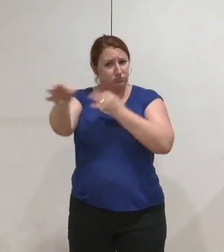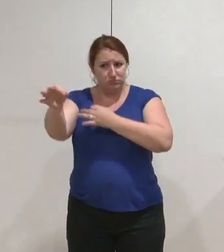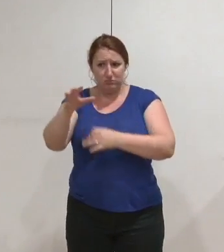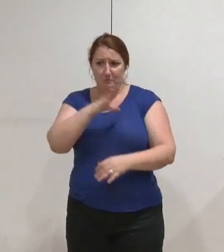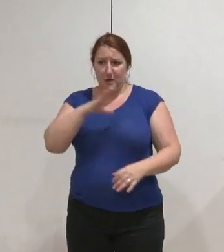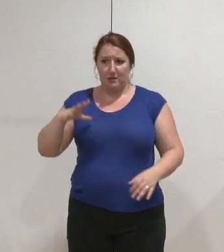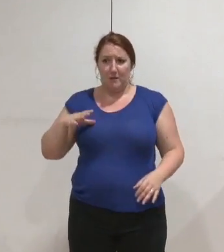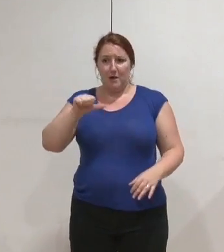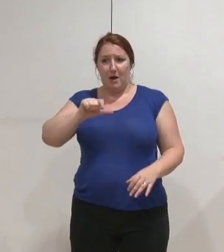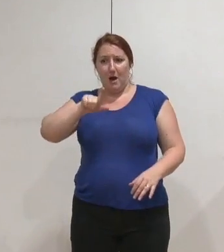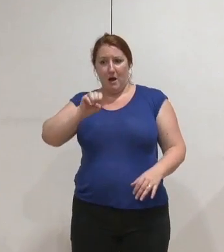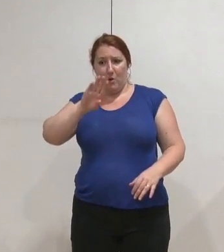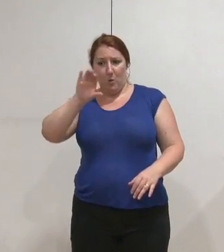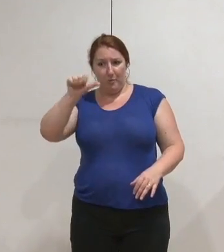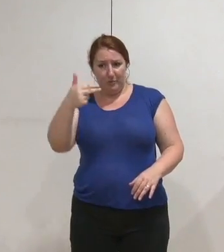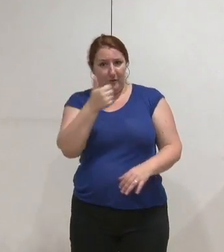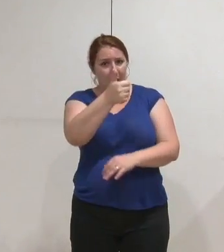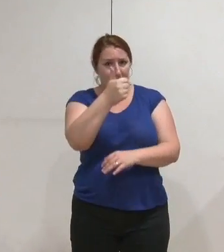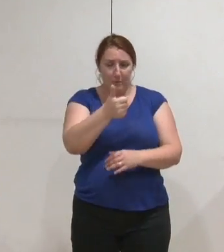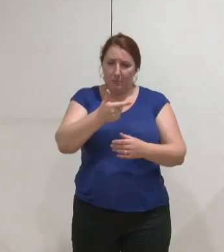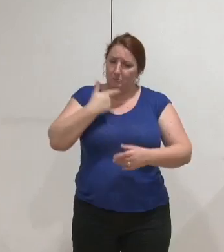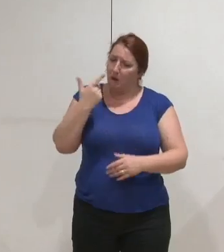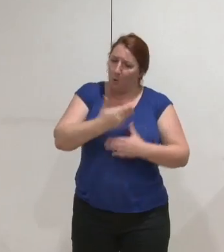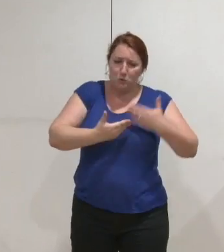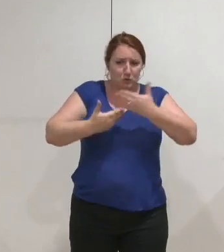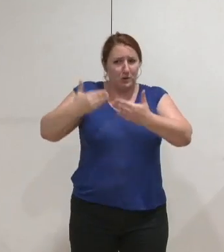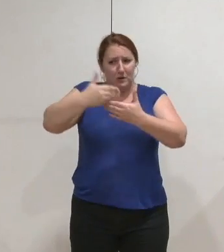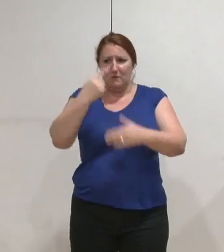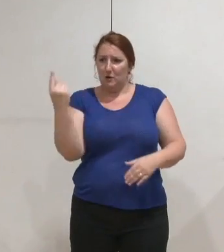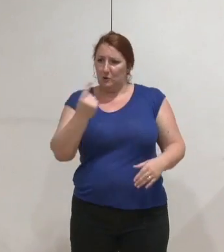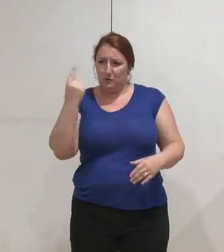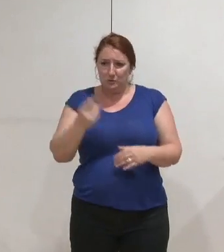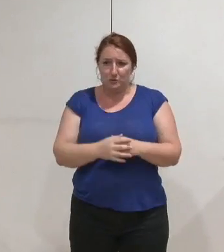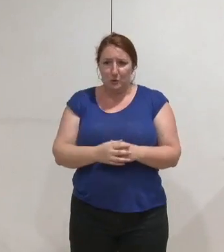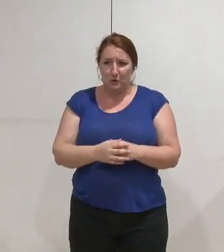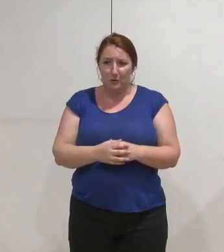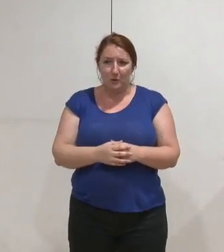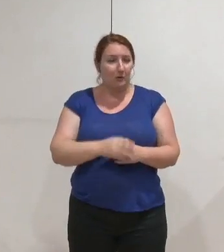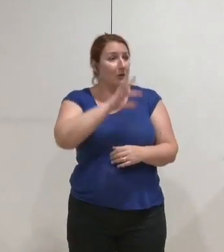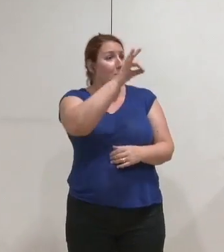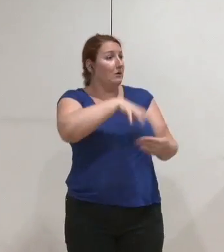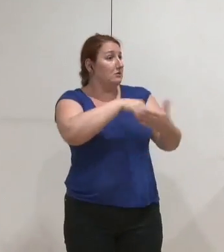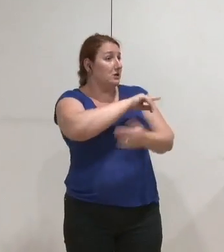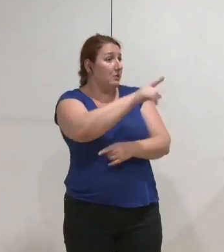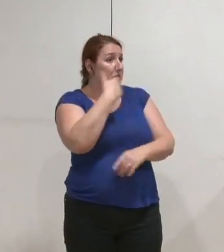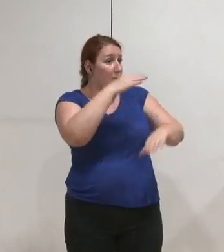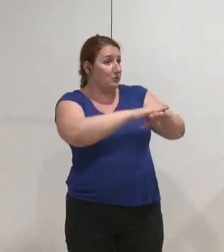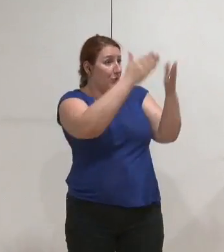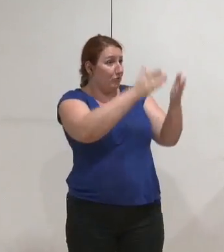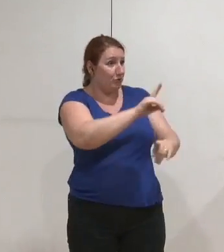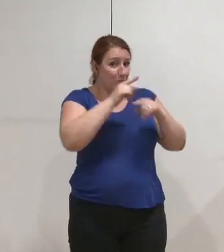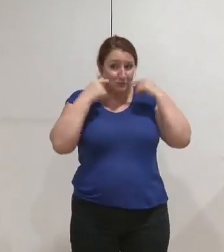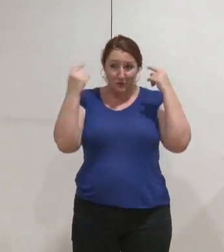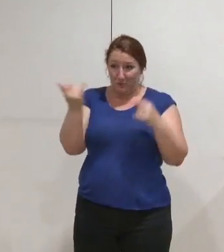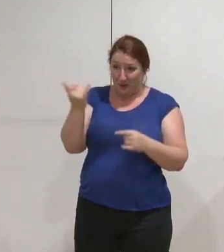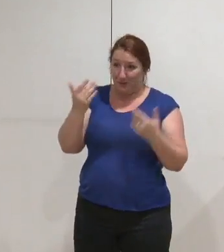anoucha goubian qui elle est constructive dans cette dans ce comité d'avis ben non mais vous n'y siégez pas je ne parlais pas de vous ne souriez pas